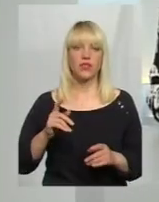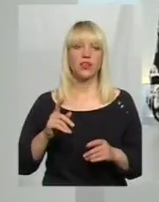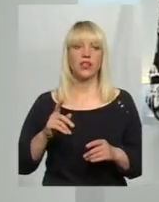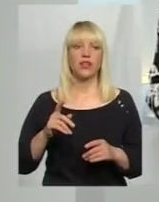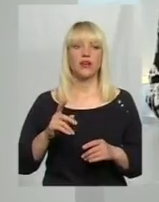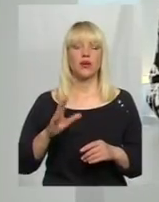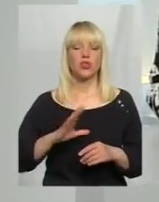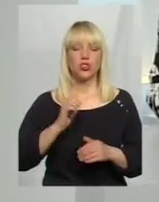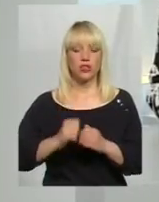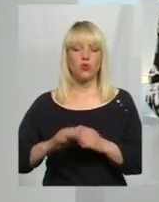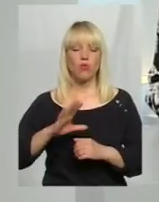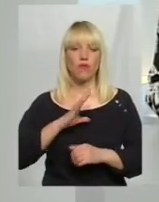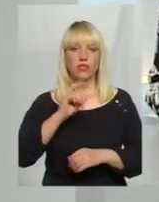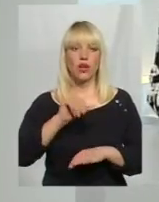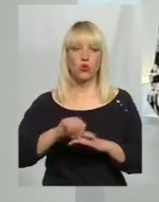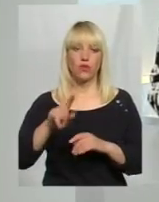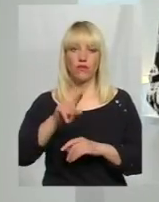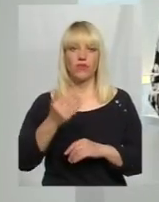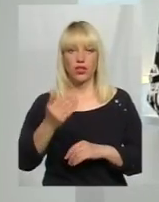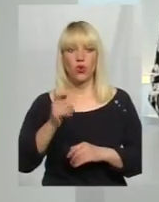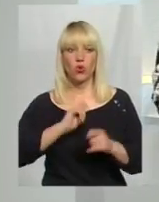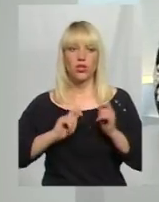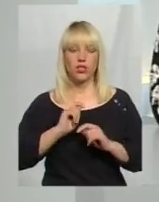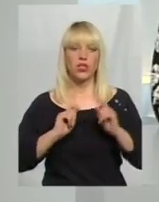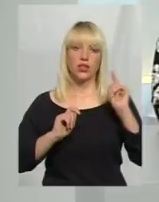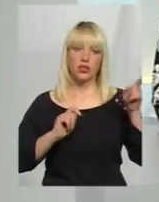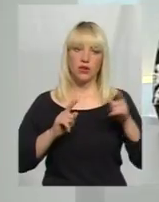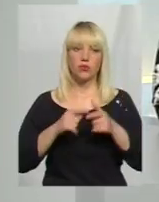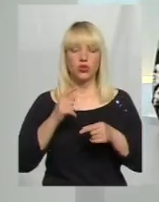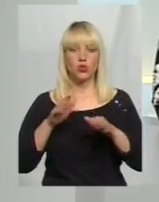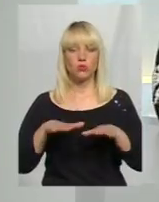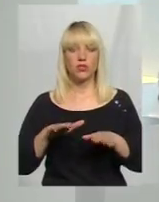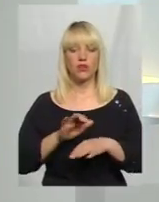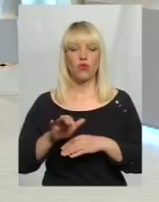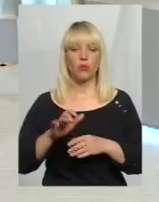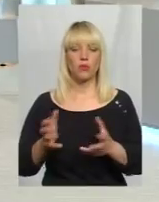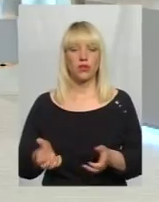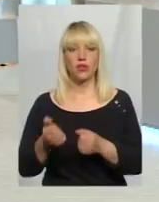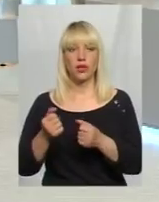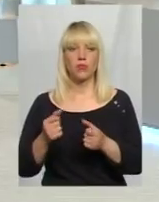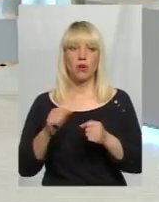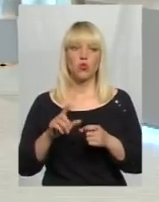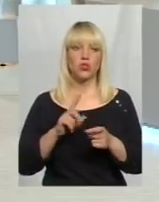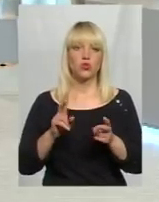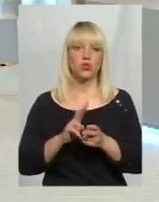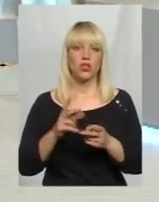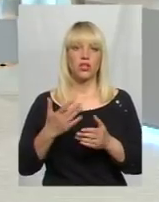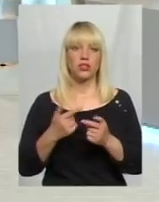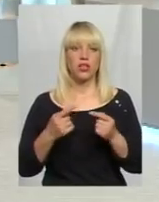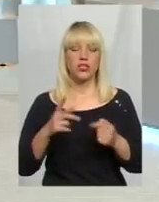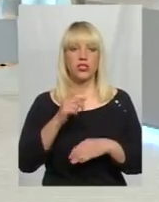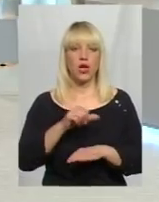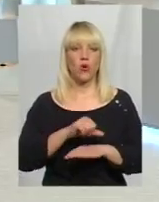там, чи все ж таки і від нашого місцевого виробника теж підтримуєте? А можливо, ще й зустрічаєте якісь речі там за